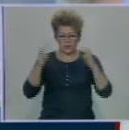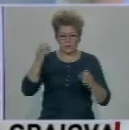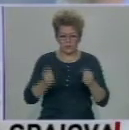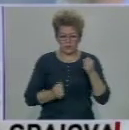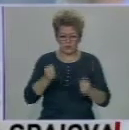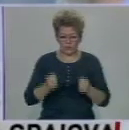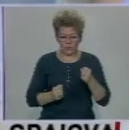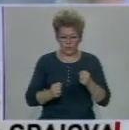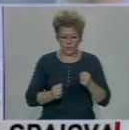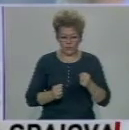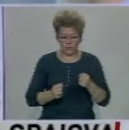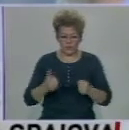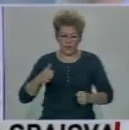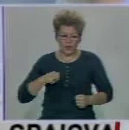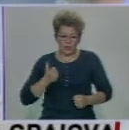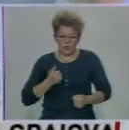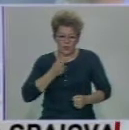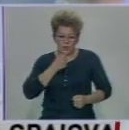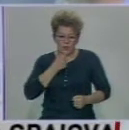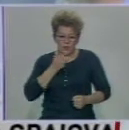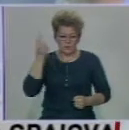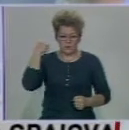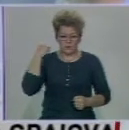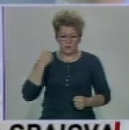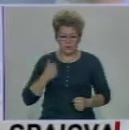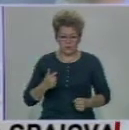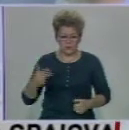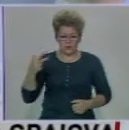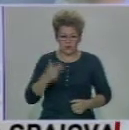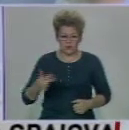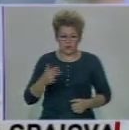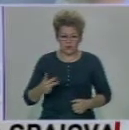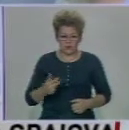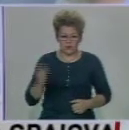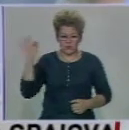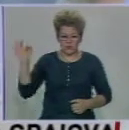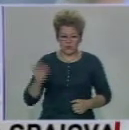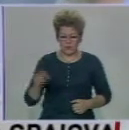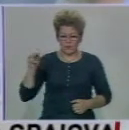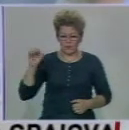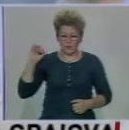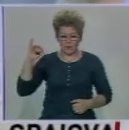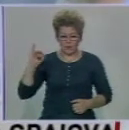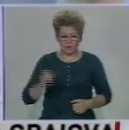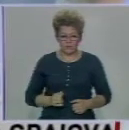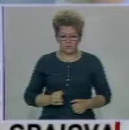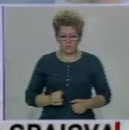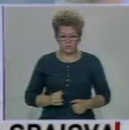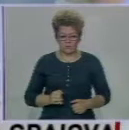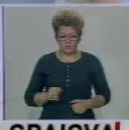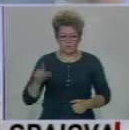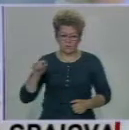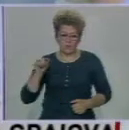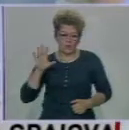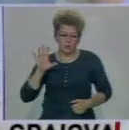să reprezinte anul trecut circa 13% din PIB și un sfert din